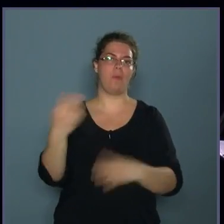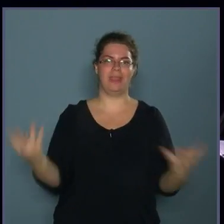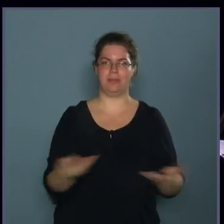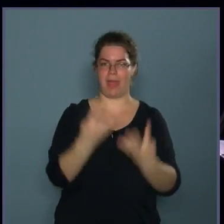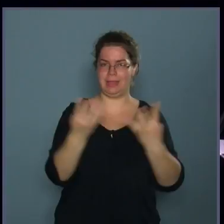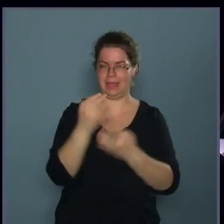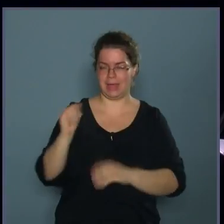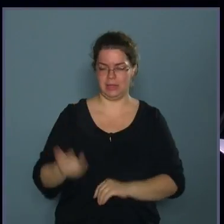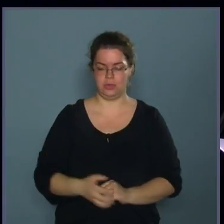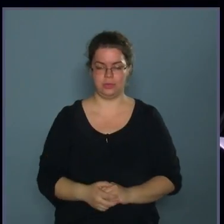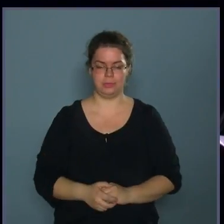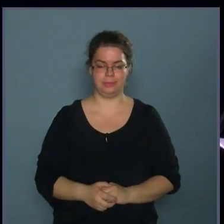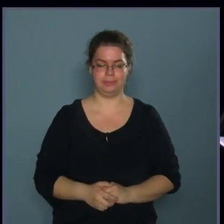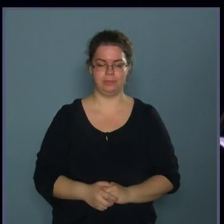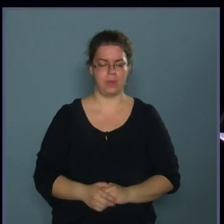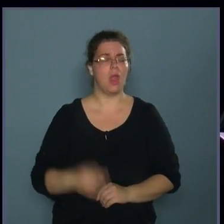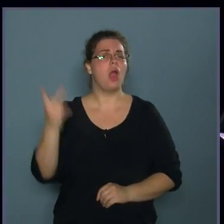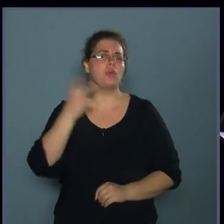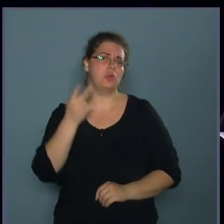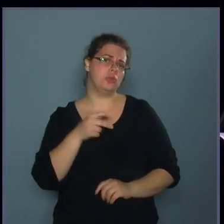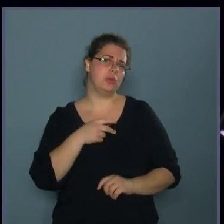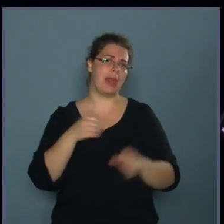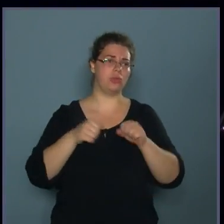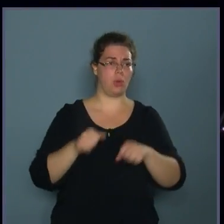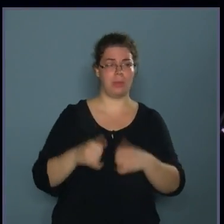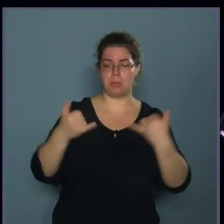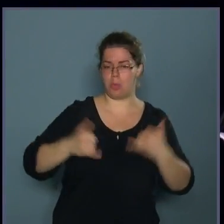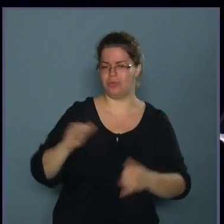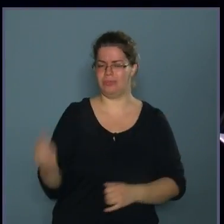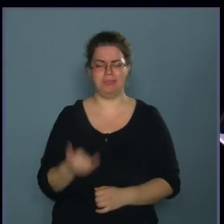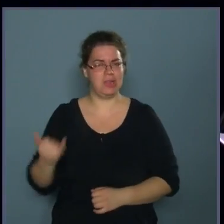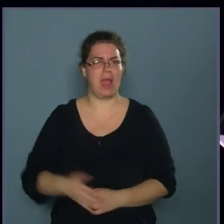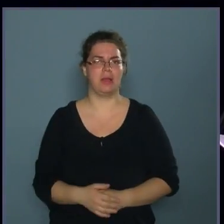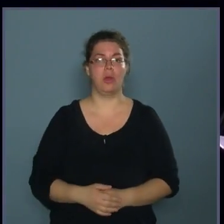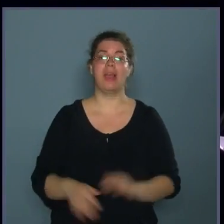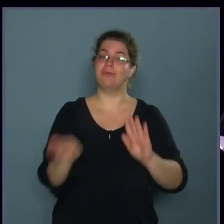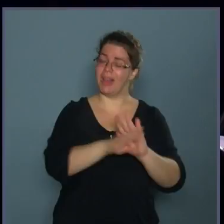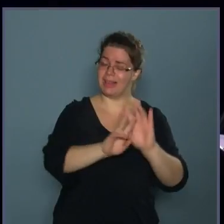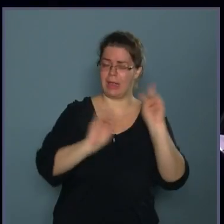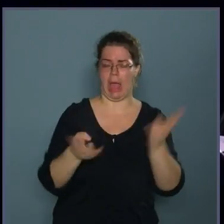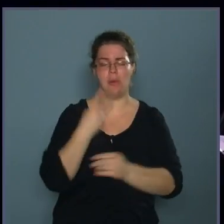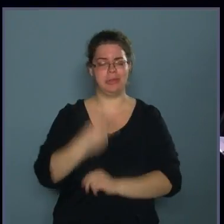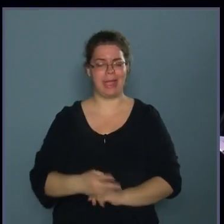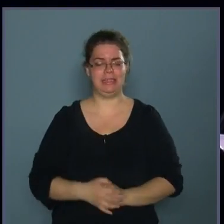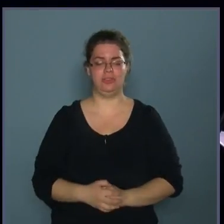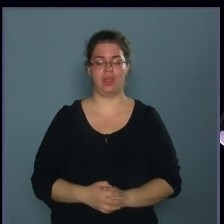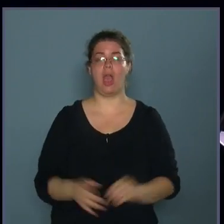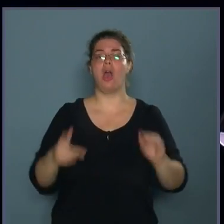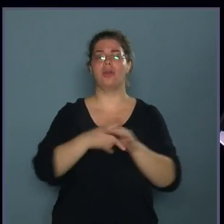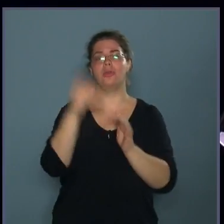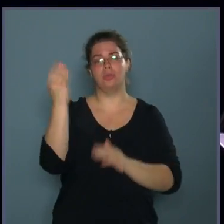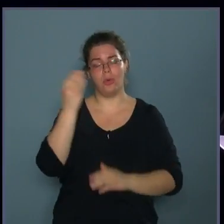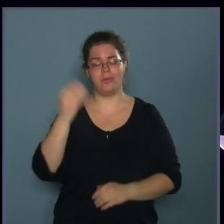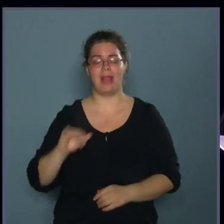is. A kulturális kormányzat most és mindenkor feladatának kell, hogy tekintse a